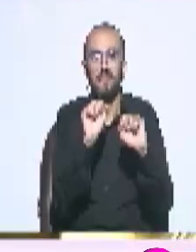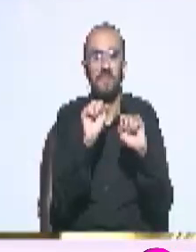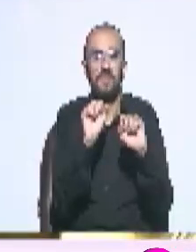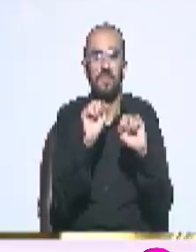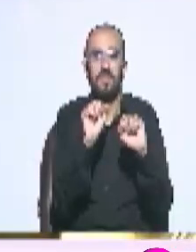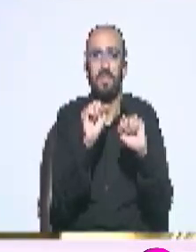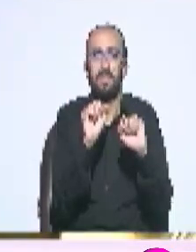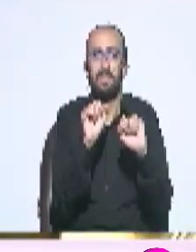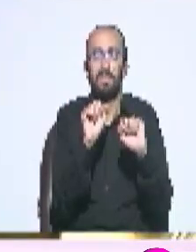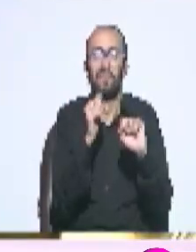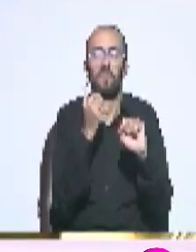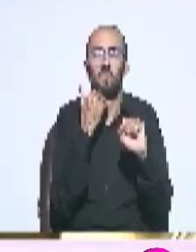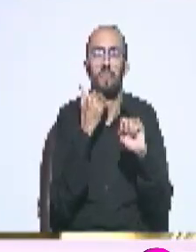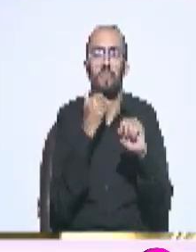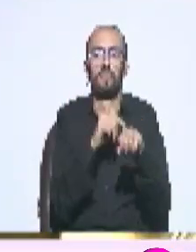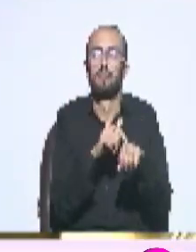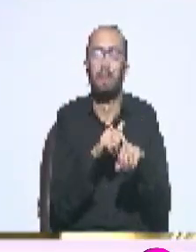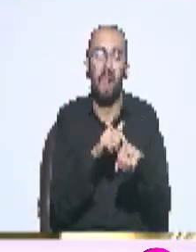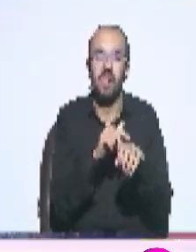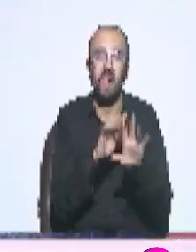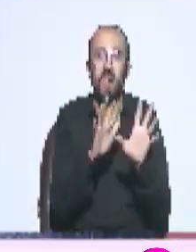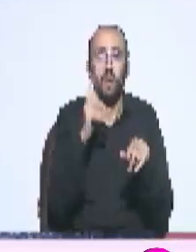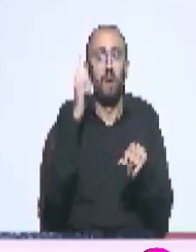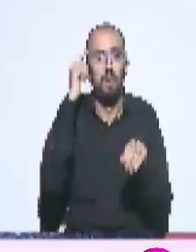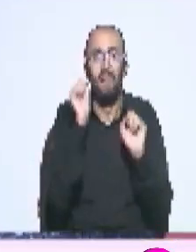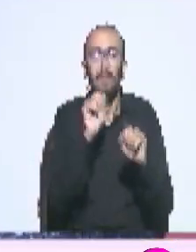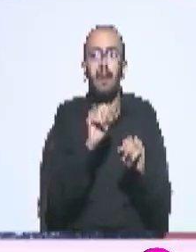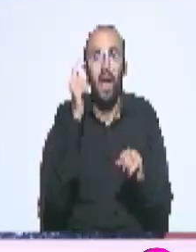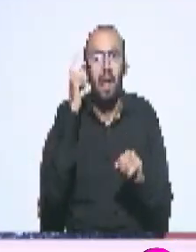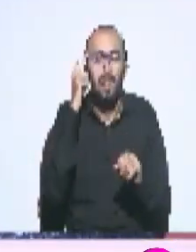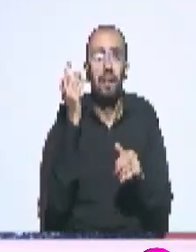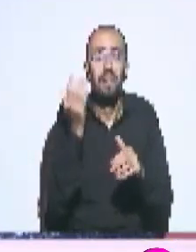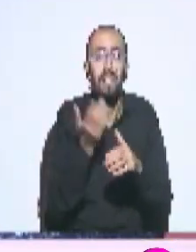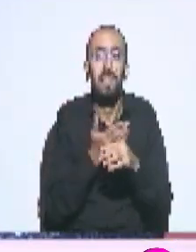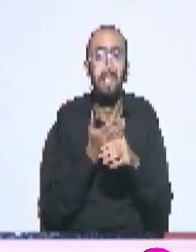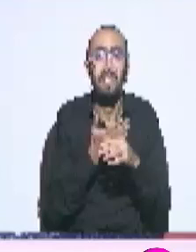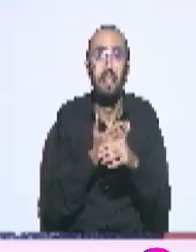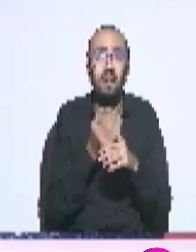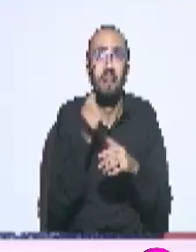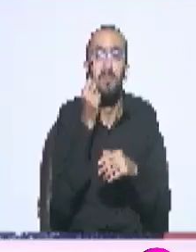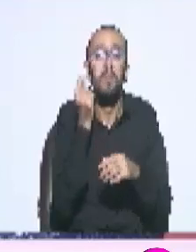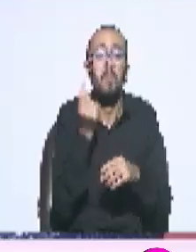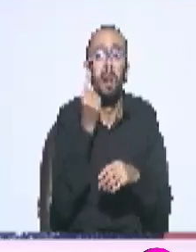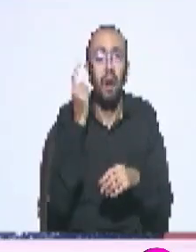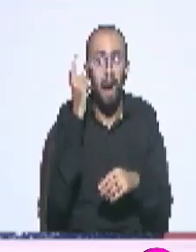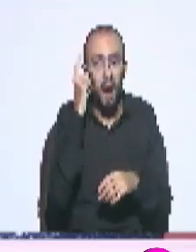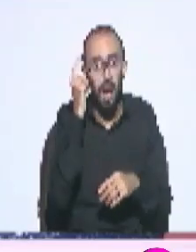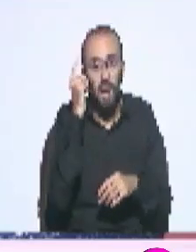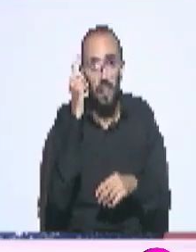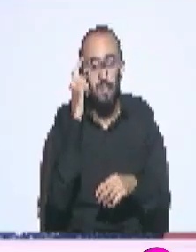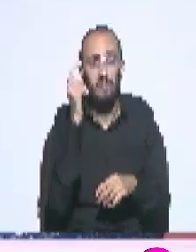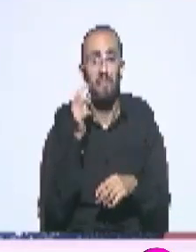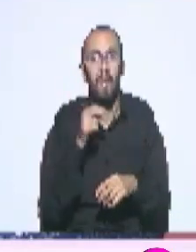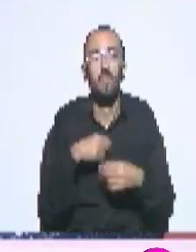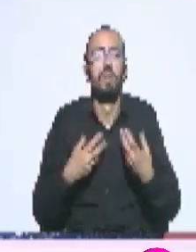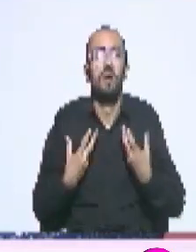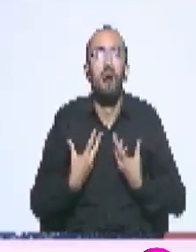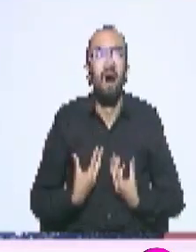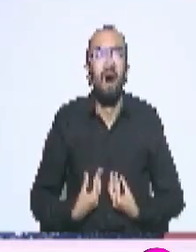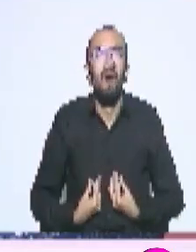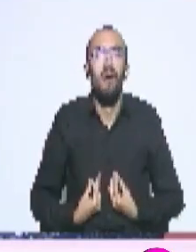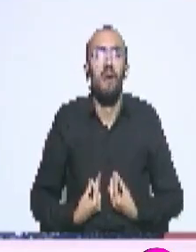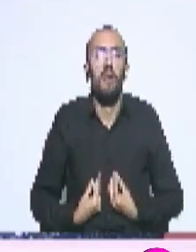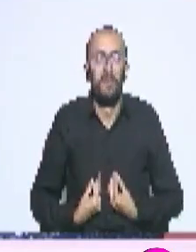عنديش وقت مش نافع ما عنديش وقت مش هلحق مش هقدر اه لان بطبيعه الحال عقلنا بيميل للراحه